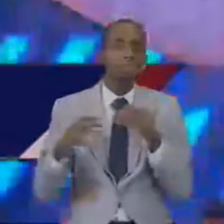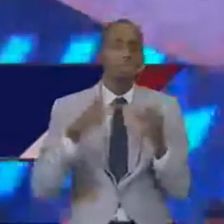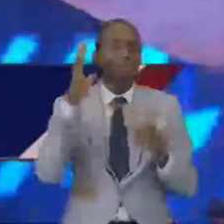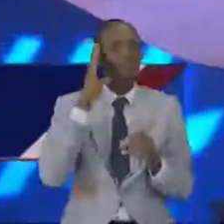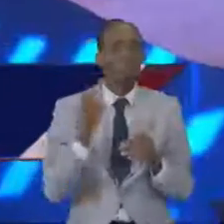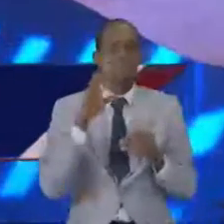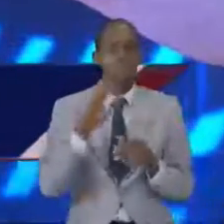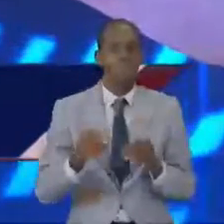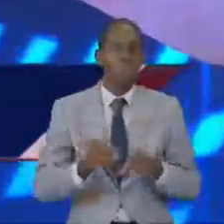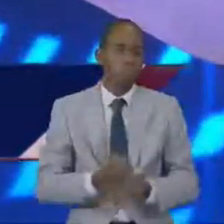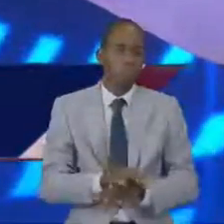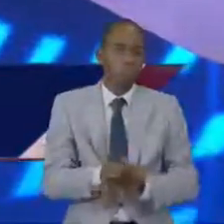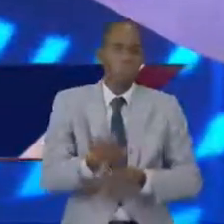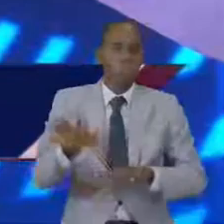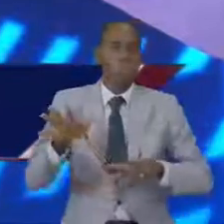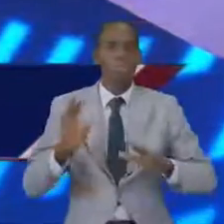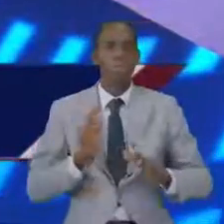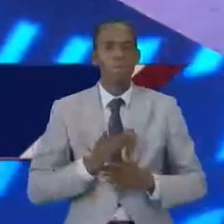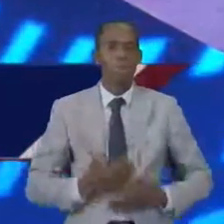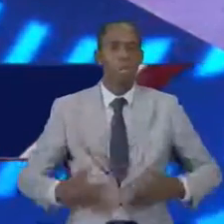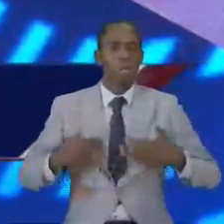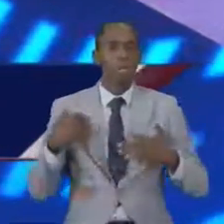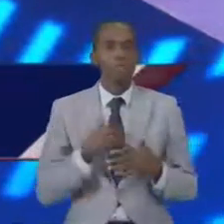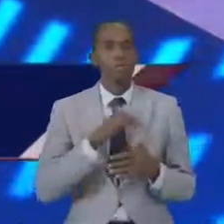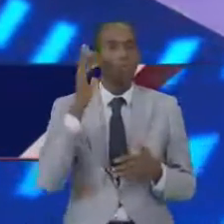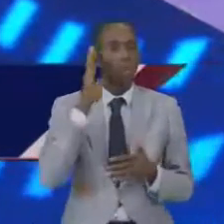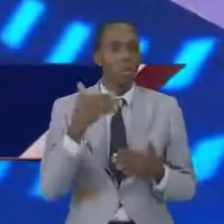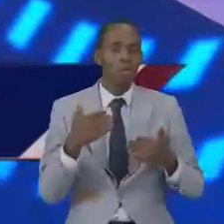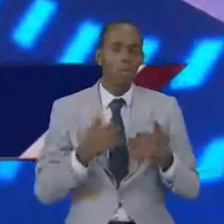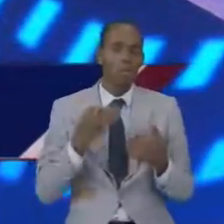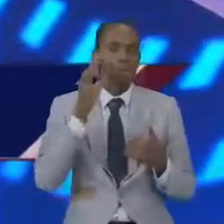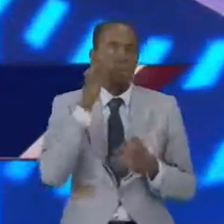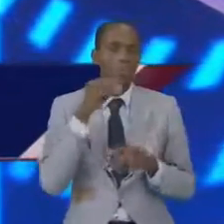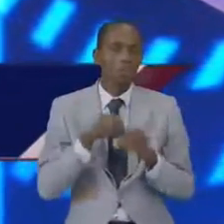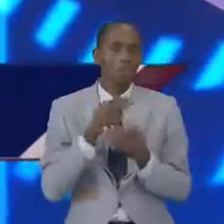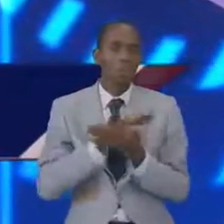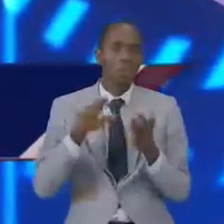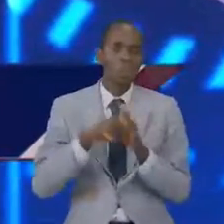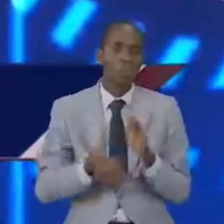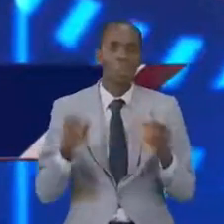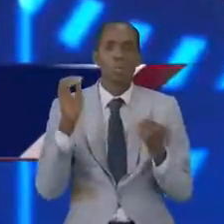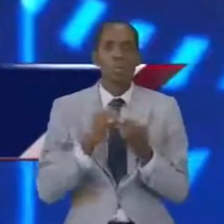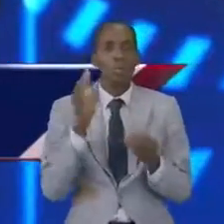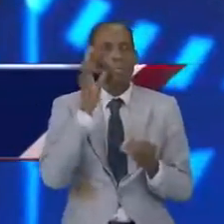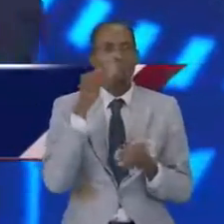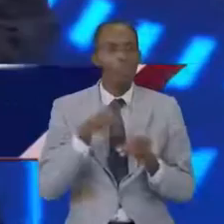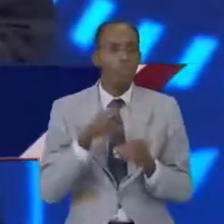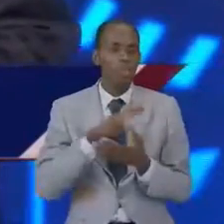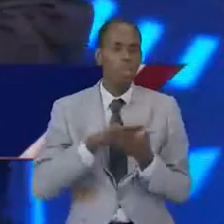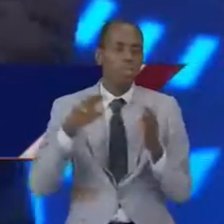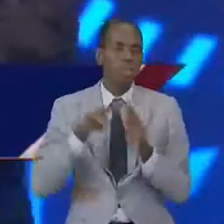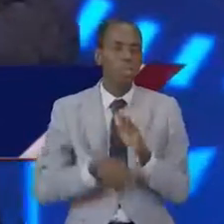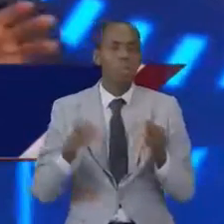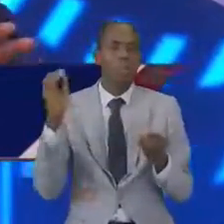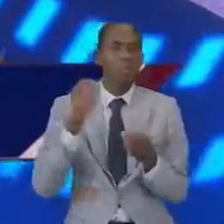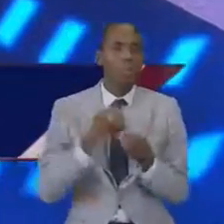nous influencer et nous aurons plus de fruits dans la sainteté plus de fruits en justice plus